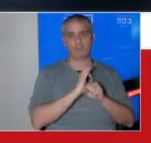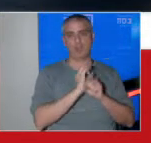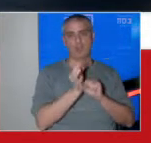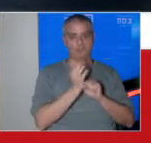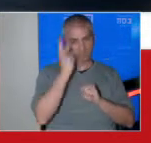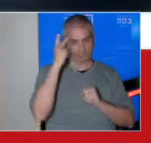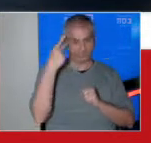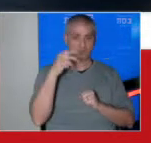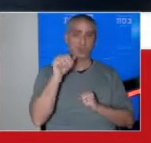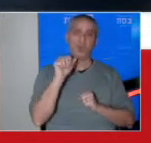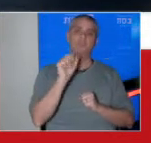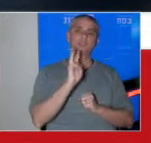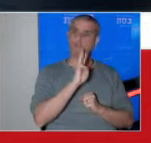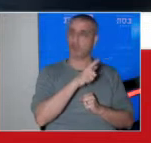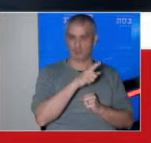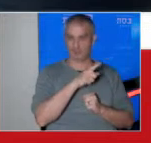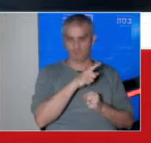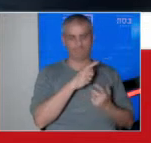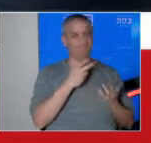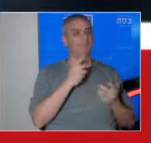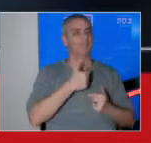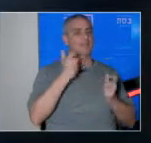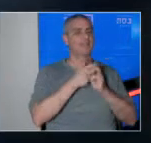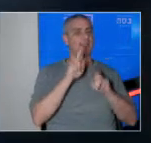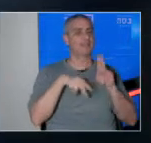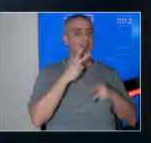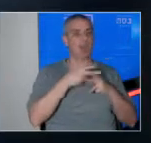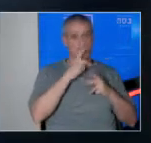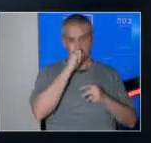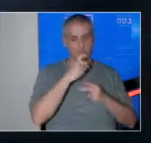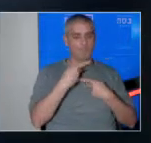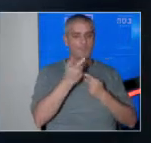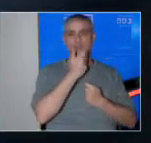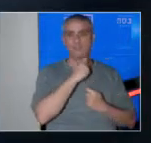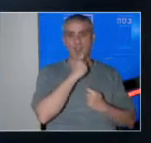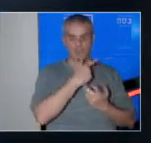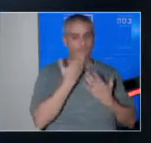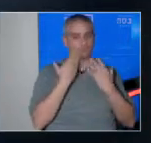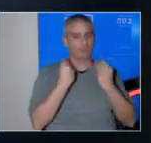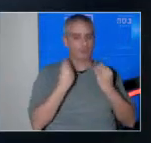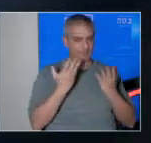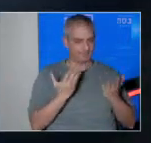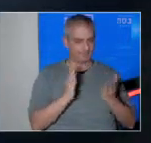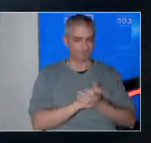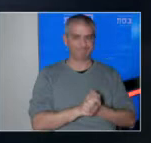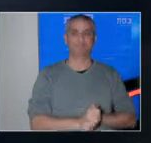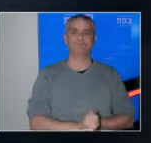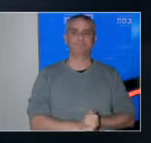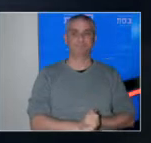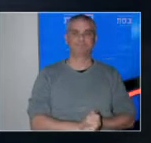פרופסור אורן צמחוני, חבר בצוות לטיפול במגפות ומנהל היחידה למחלות זיהומיות במרכז הרפואי קפלן, תודה רבה לך ששוחחת איתנו